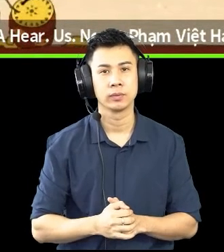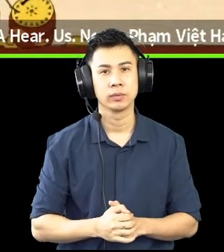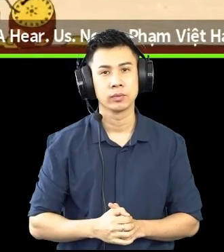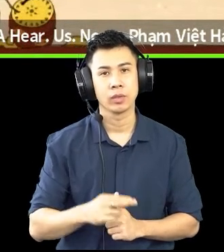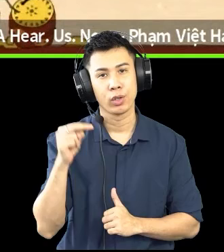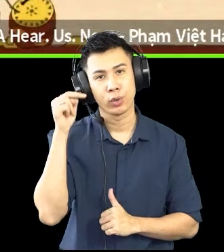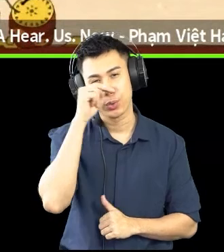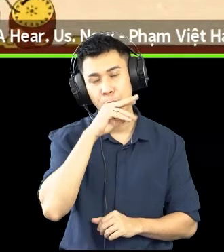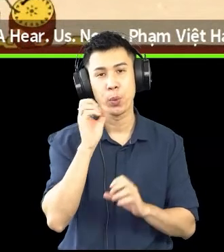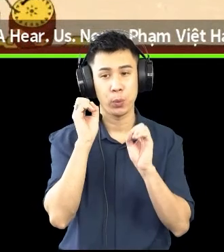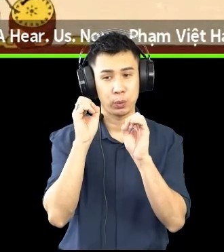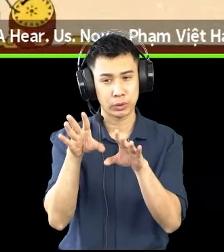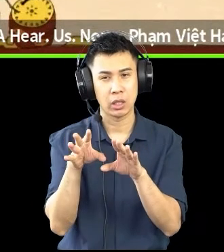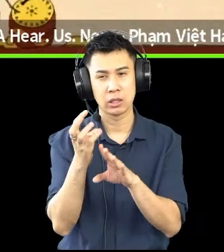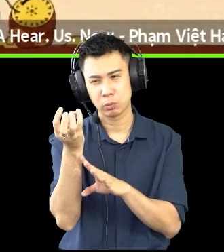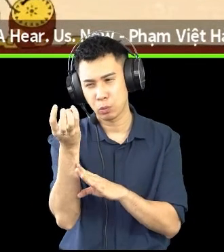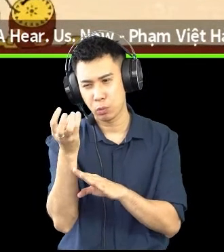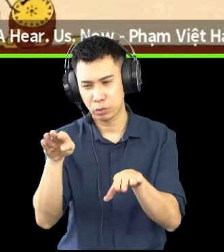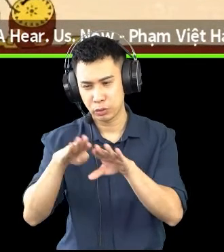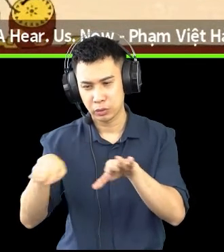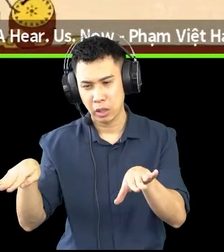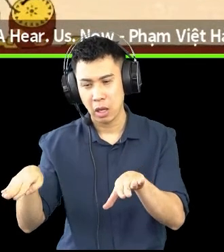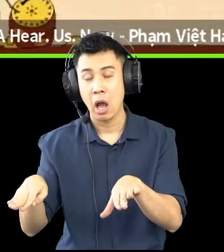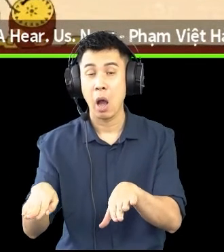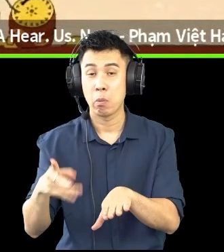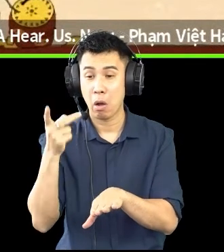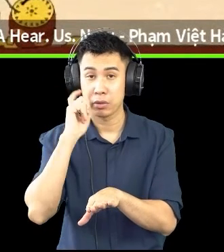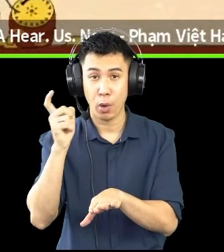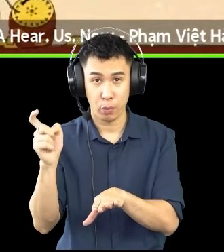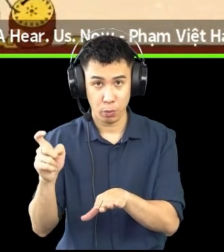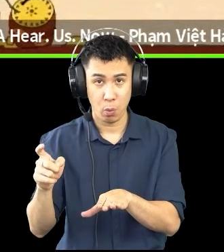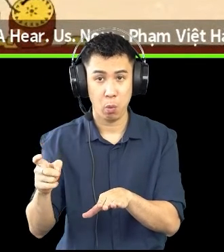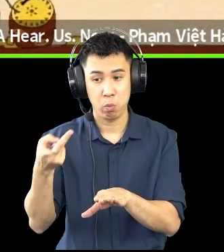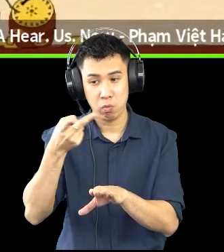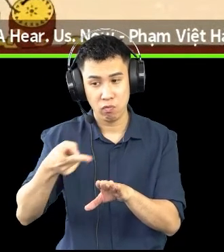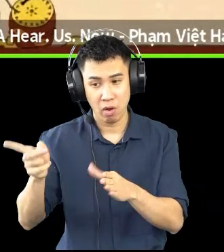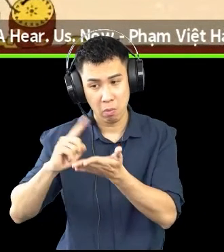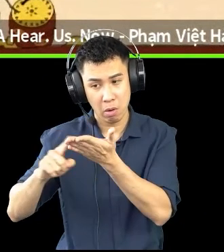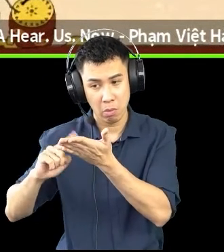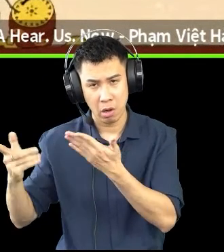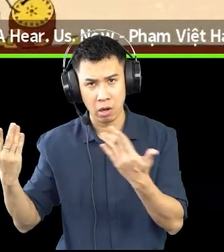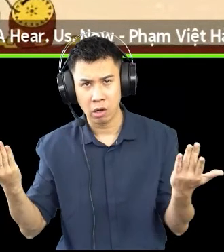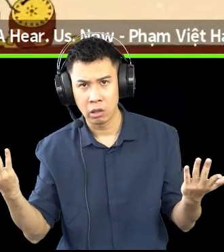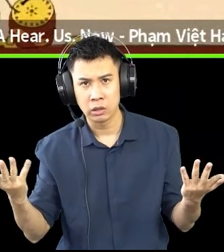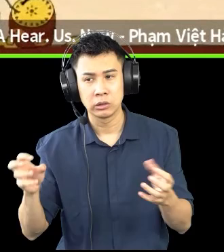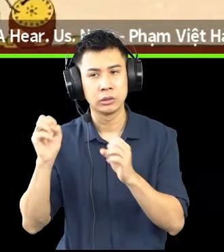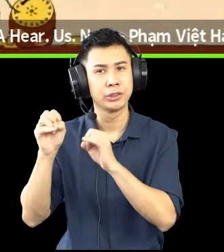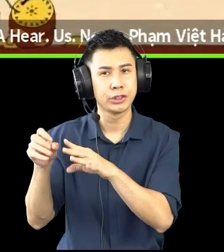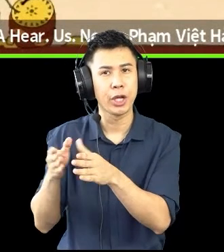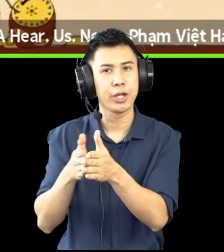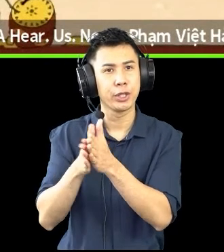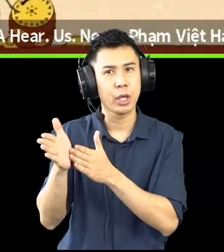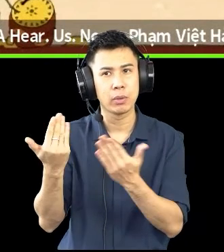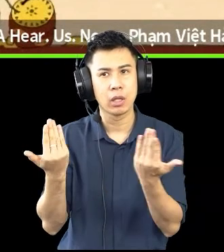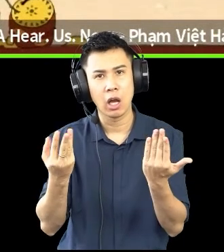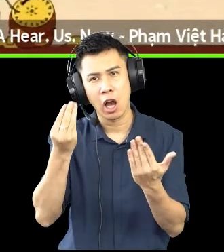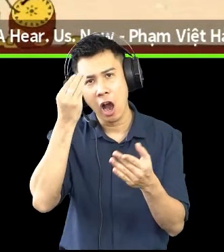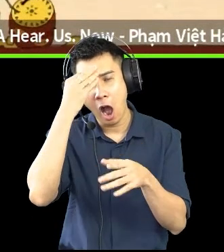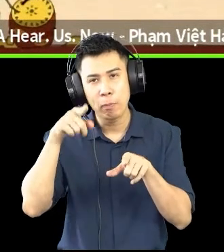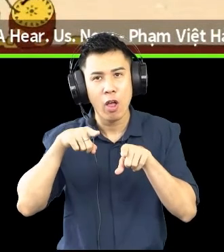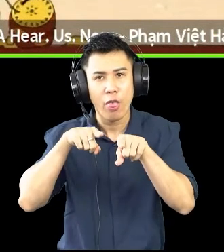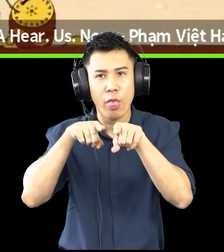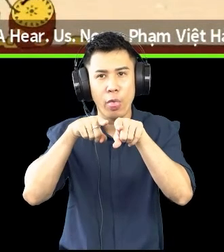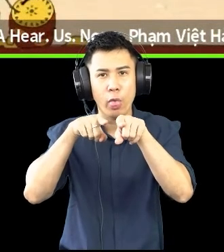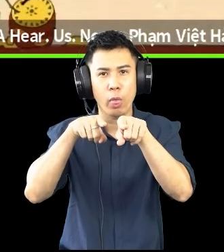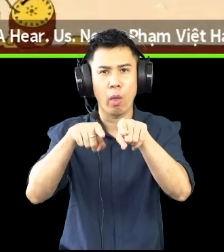với một cái phần nhỏ của những cái em còn lại mà có đủ cơ sở vật chất đấy thì nó sẽ gây ra cái tình trạng là các em sẽ bị học đuổi với nhau,